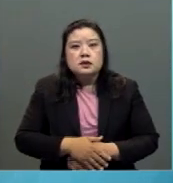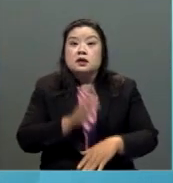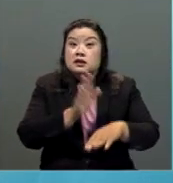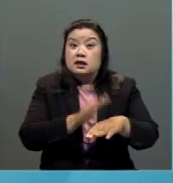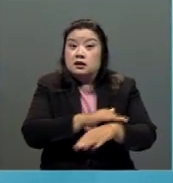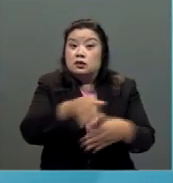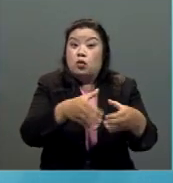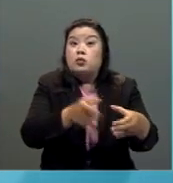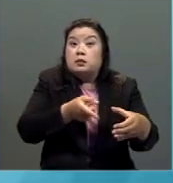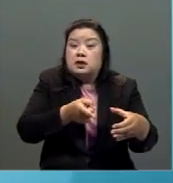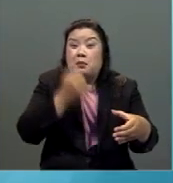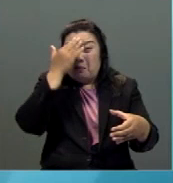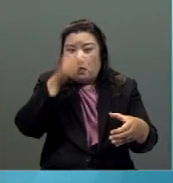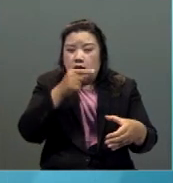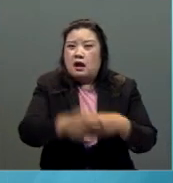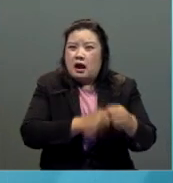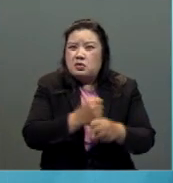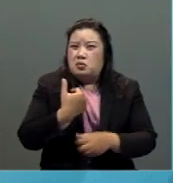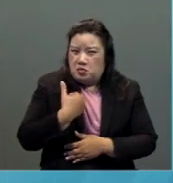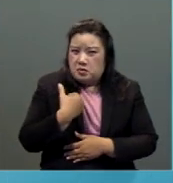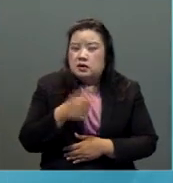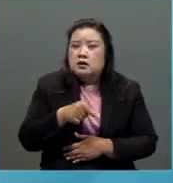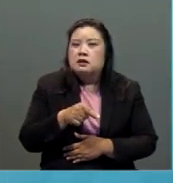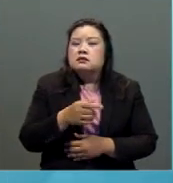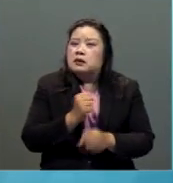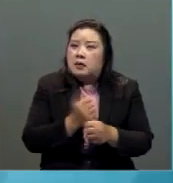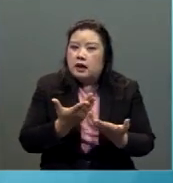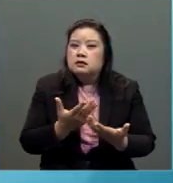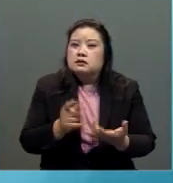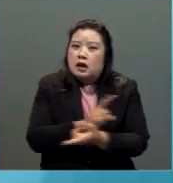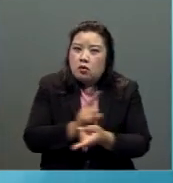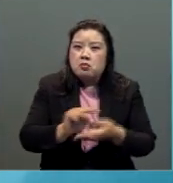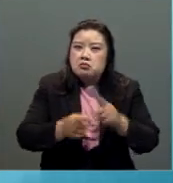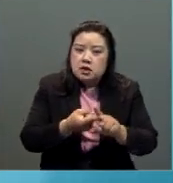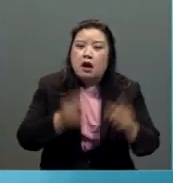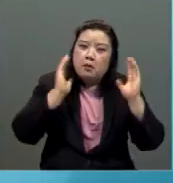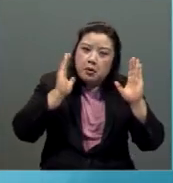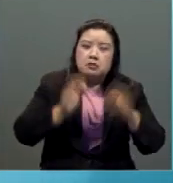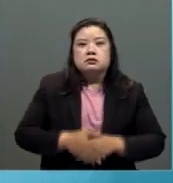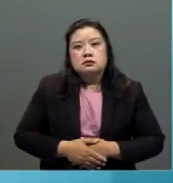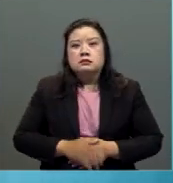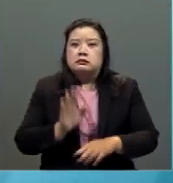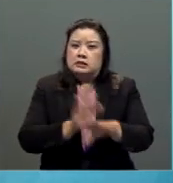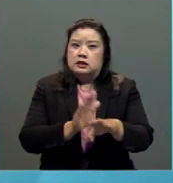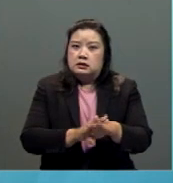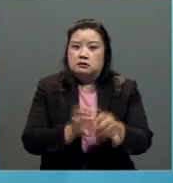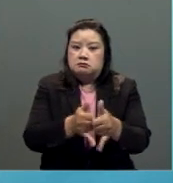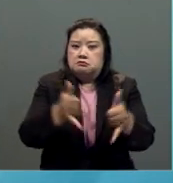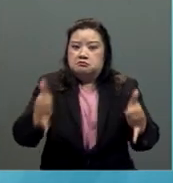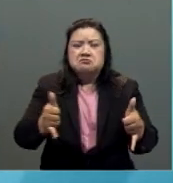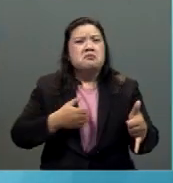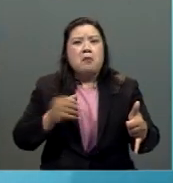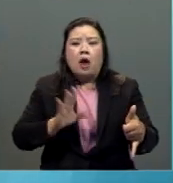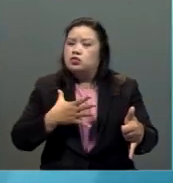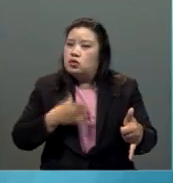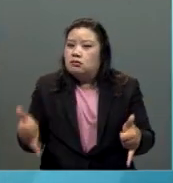ลุ่มที่อายุยังน้อยก็มีสังคมมีการไม่ได้ลดระยะห่างทางสังคมก็ทำให้เกิดการน